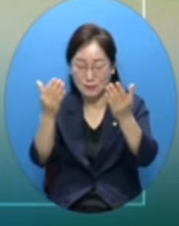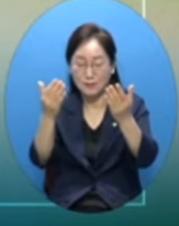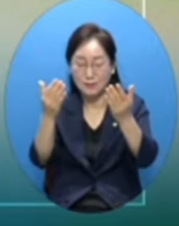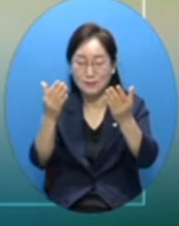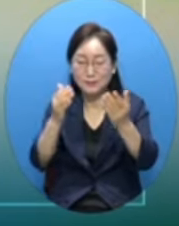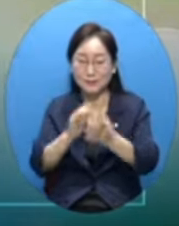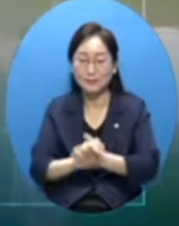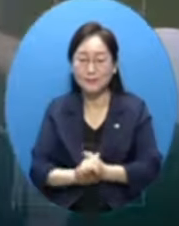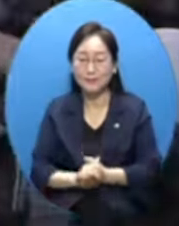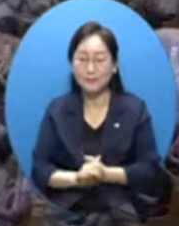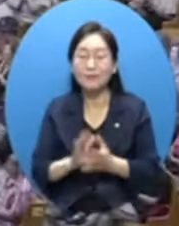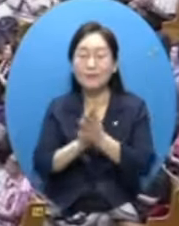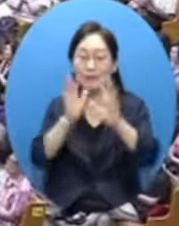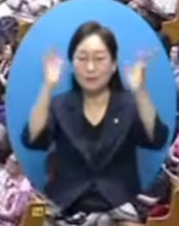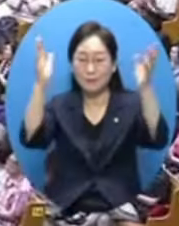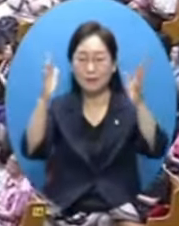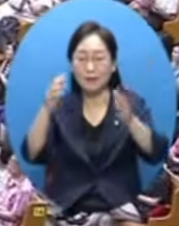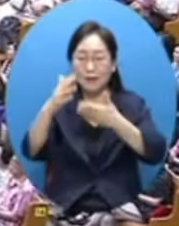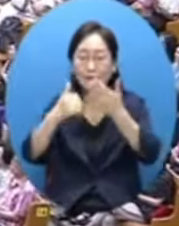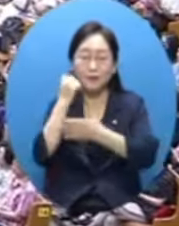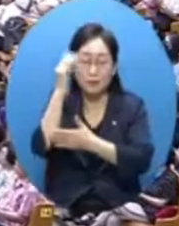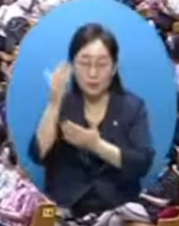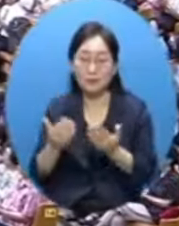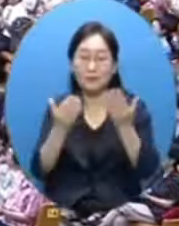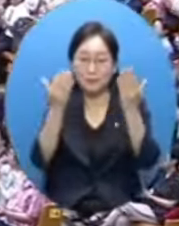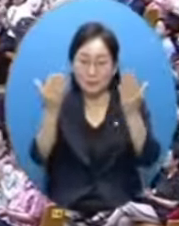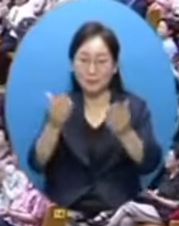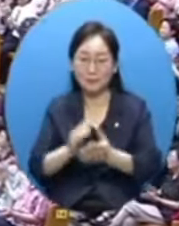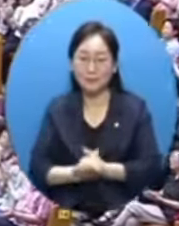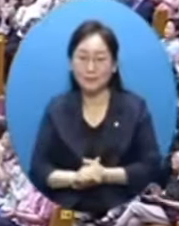예배합니다 할렐루야 주님께 모두 영을